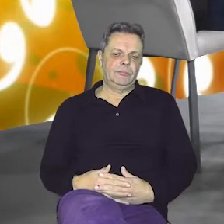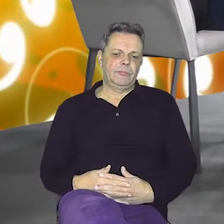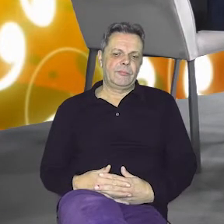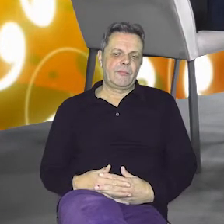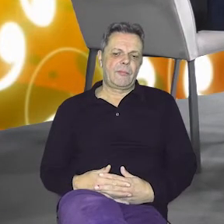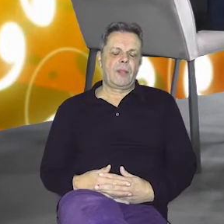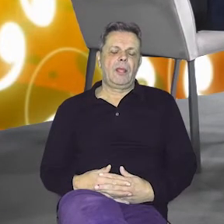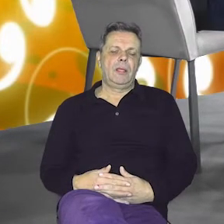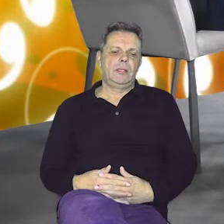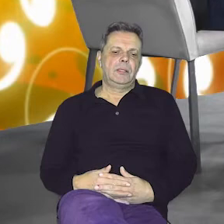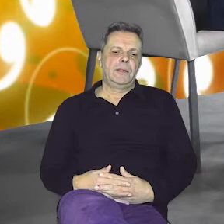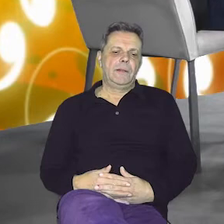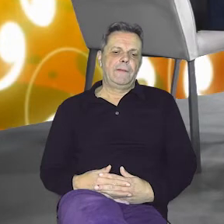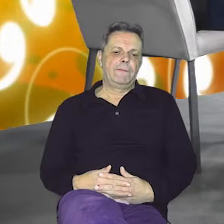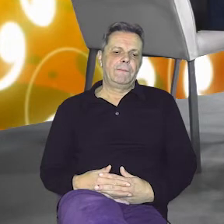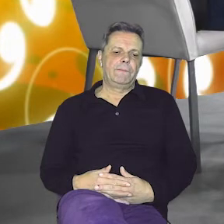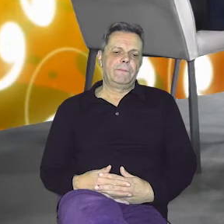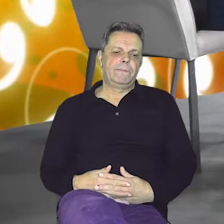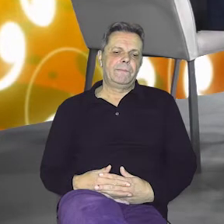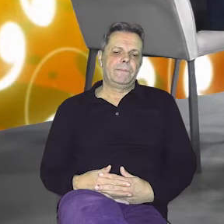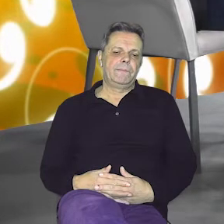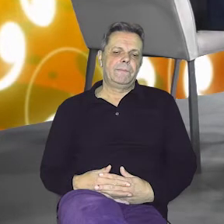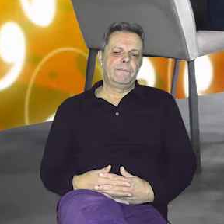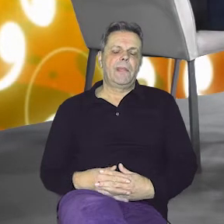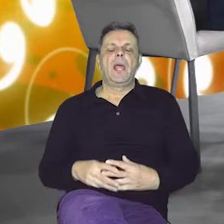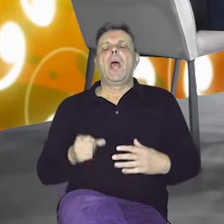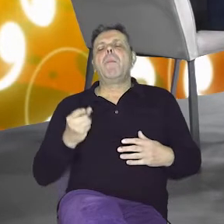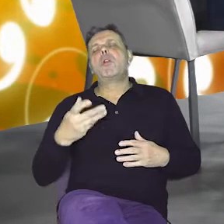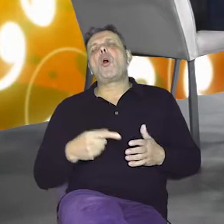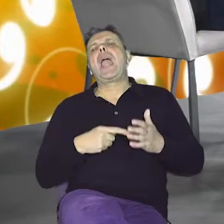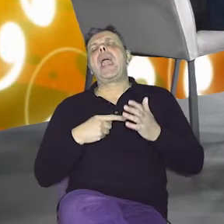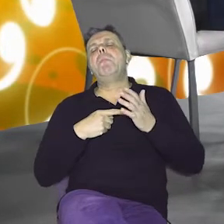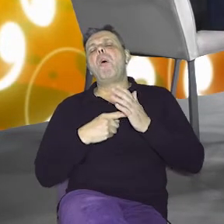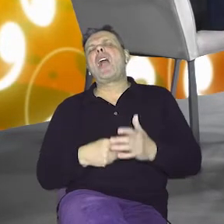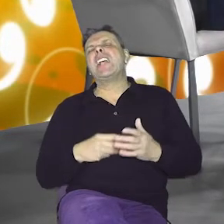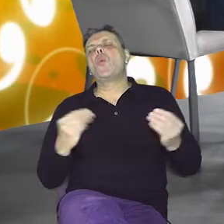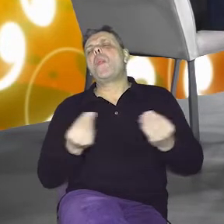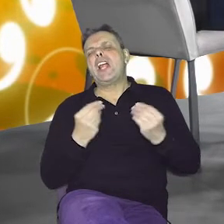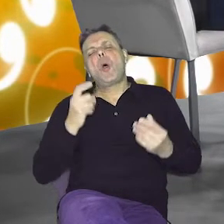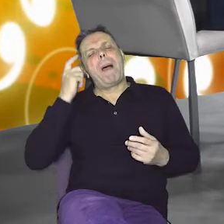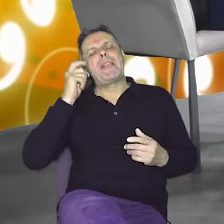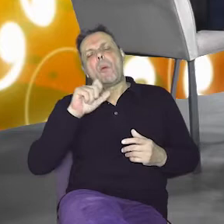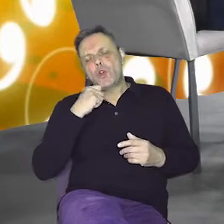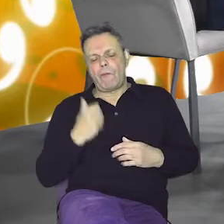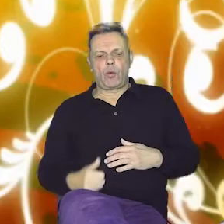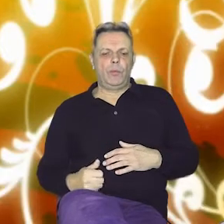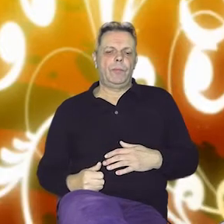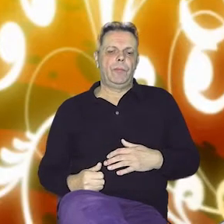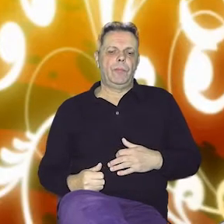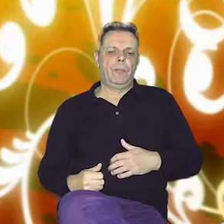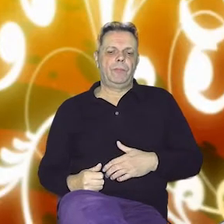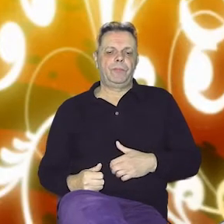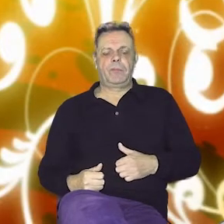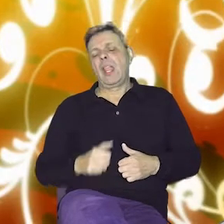COVID-a. Brojke su, da, nažalost. One pokazuju ipak nešto za pametnog čovjeka. Brojke, mislim,